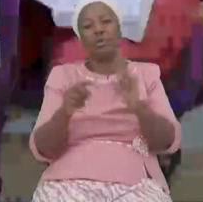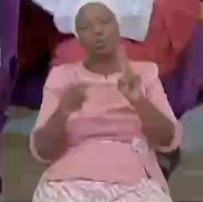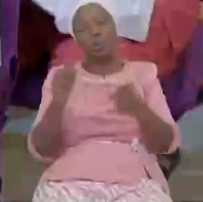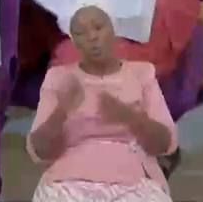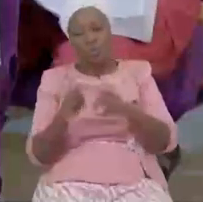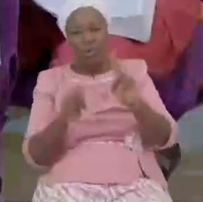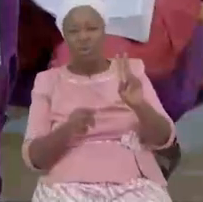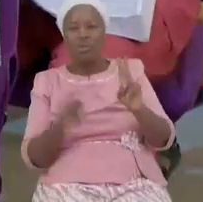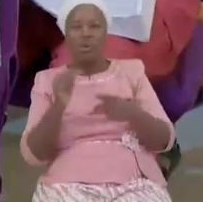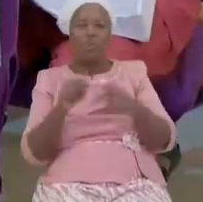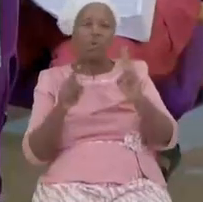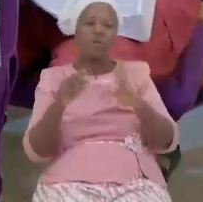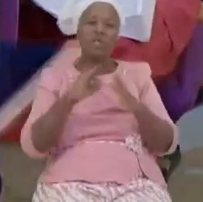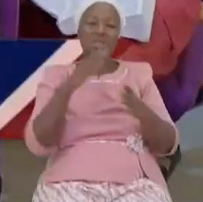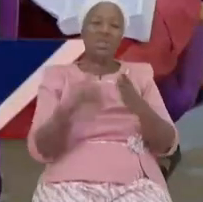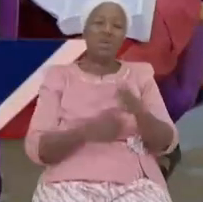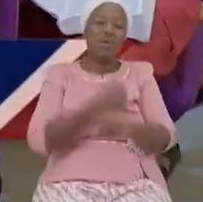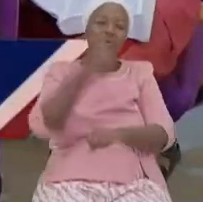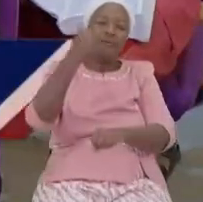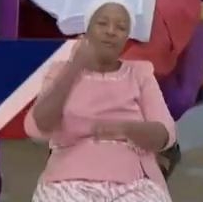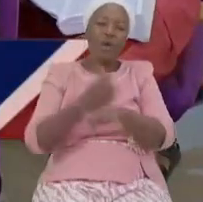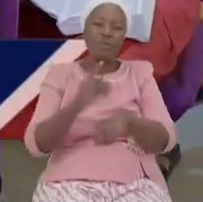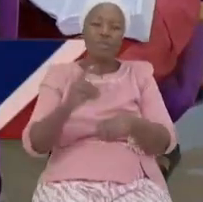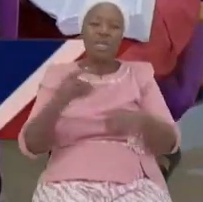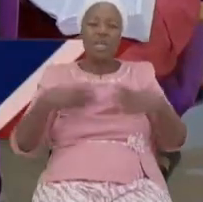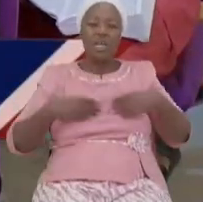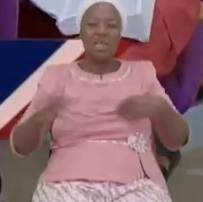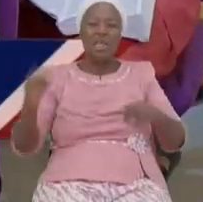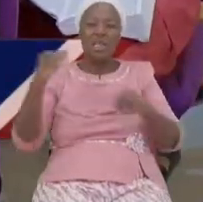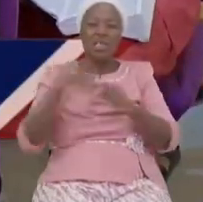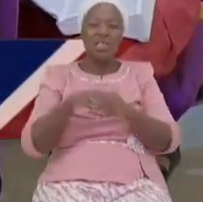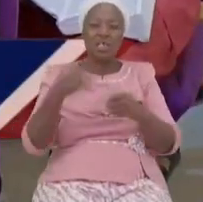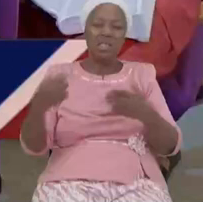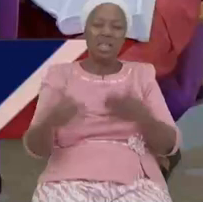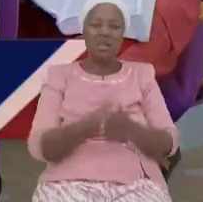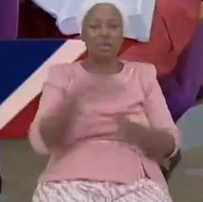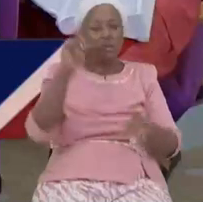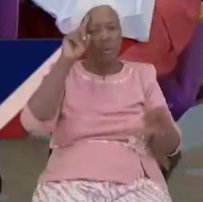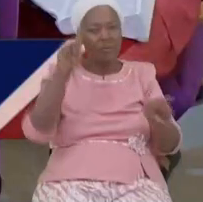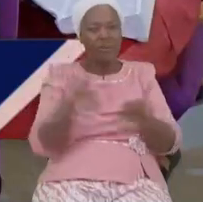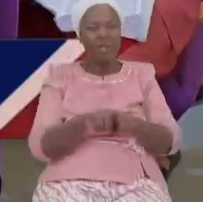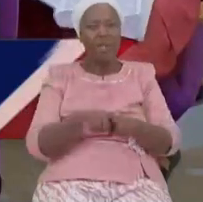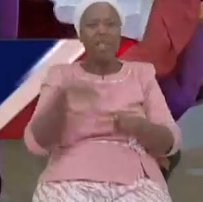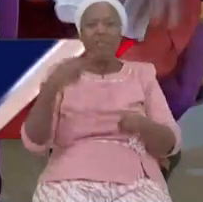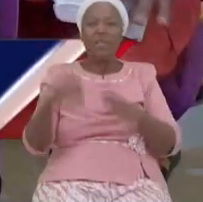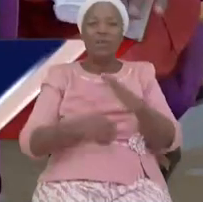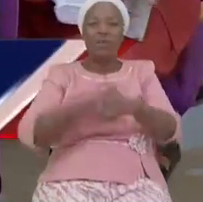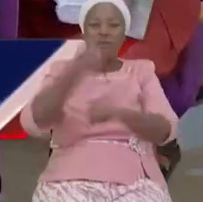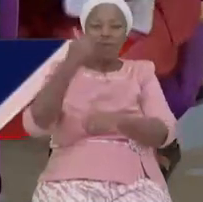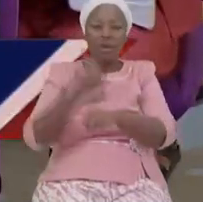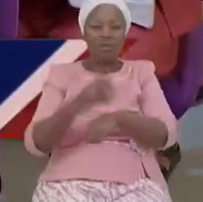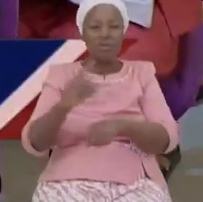Deuxième point maintenant. La guérison confirmée dans la nouvelle alliance. La guérison